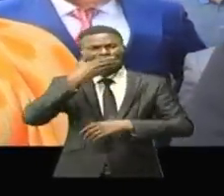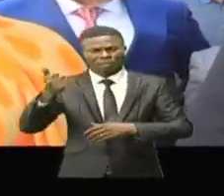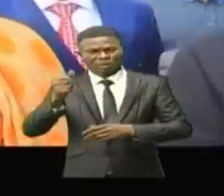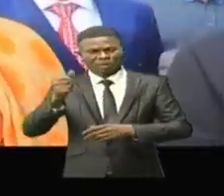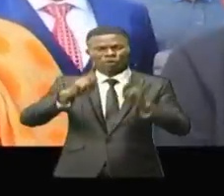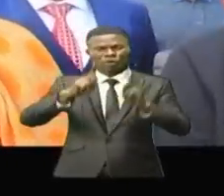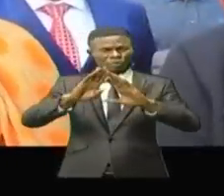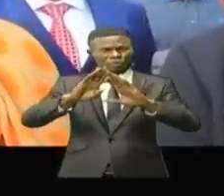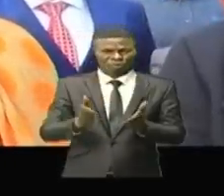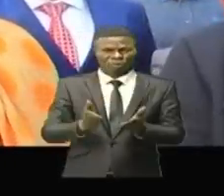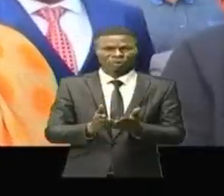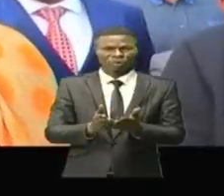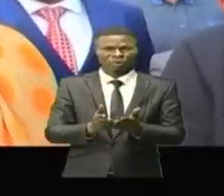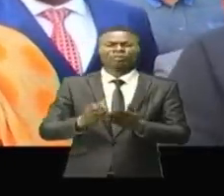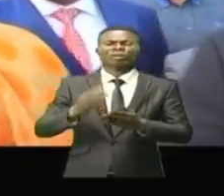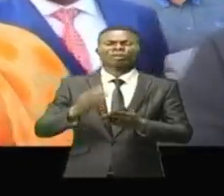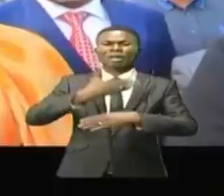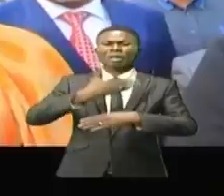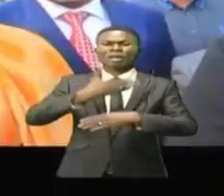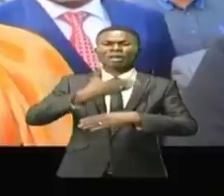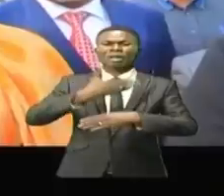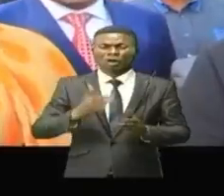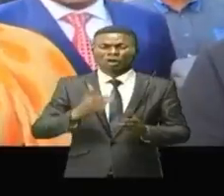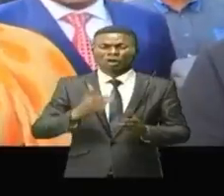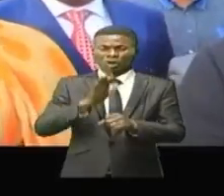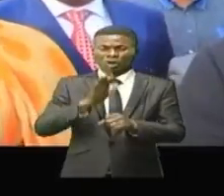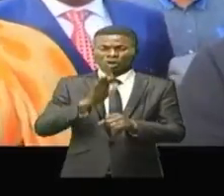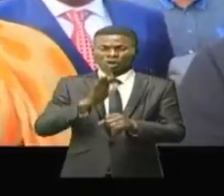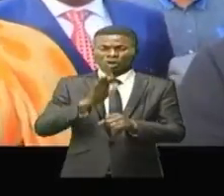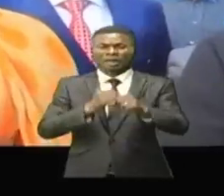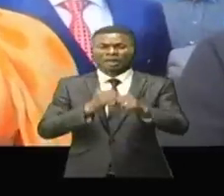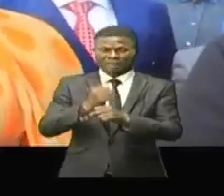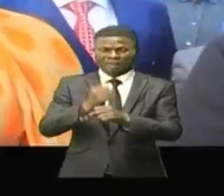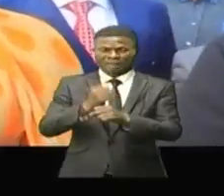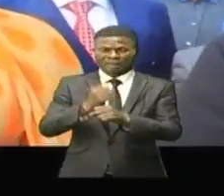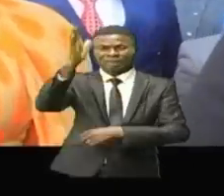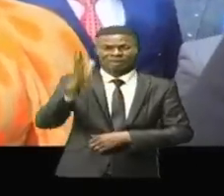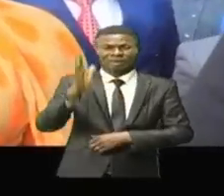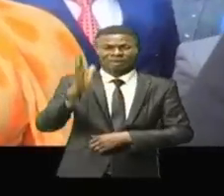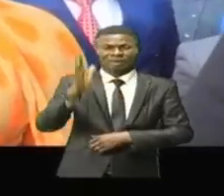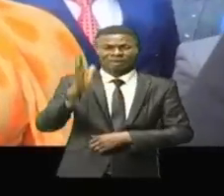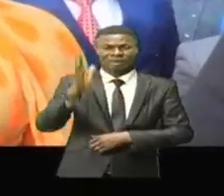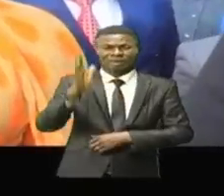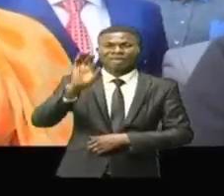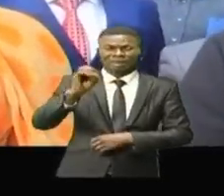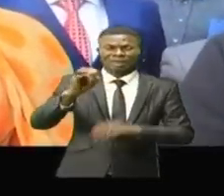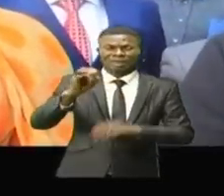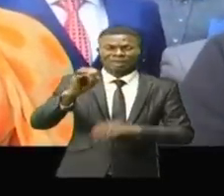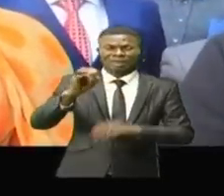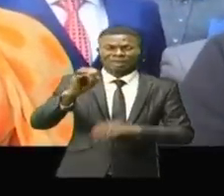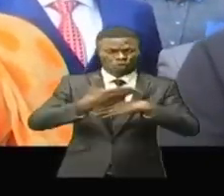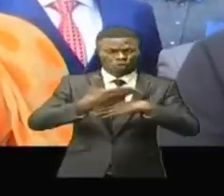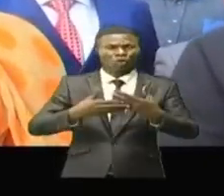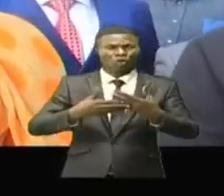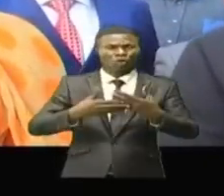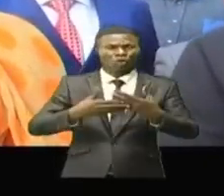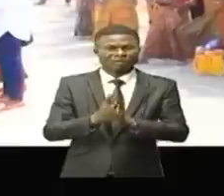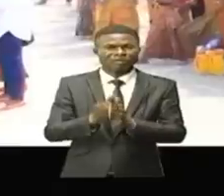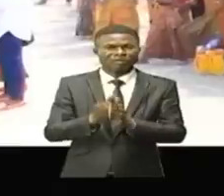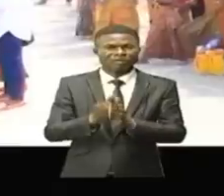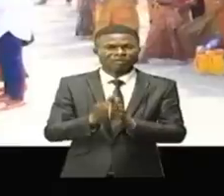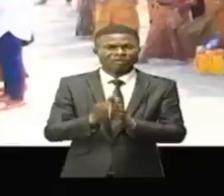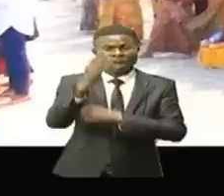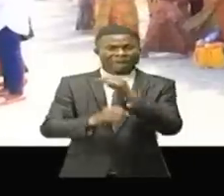population. L'entrepreneur nous a promis dans une année qu'il va terminer les 550 maisons. Donc nous pensons que d'ici une